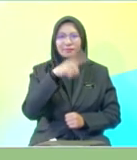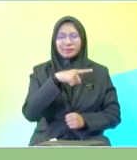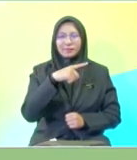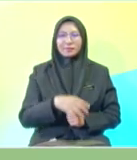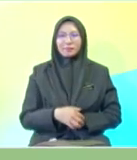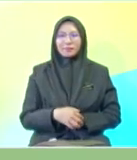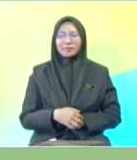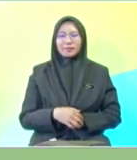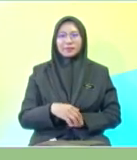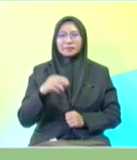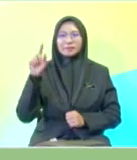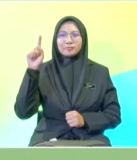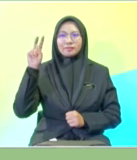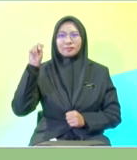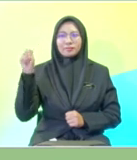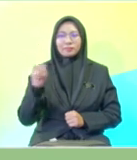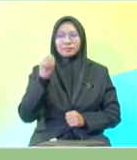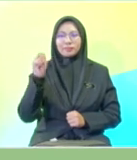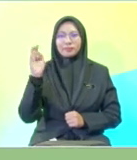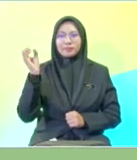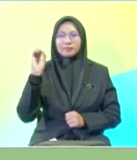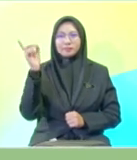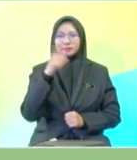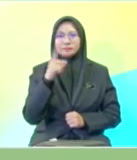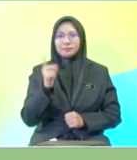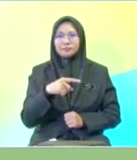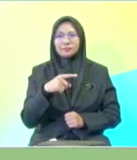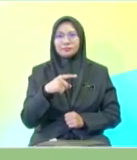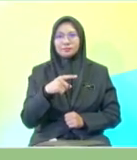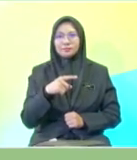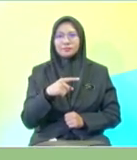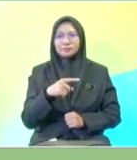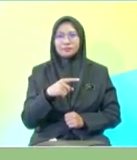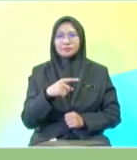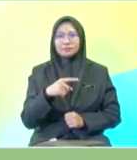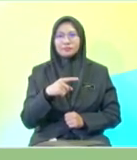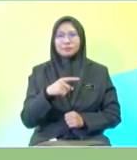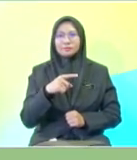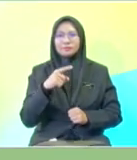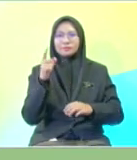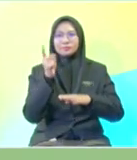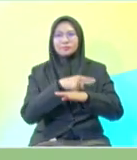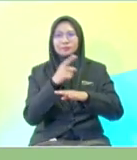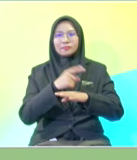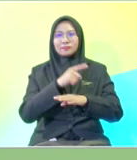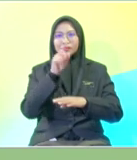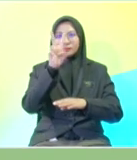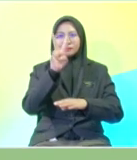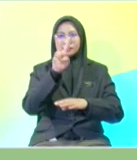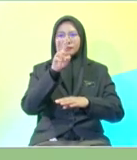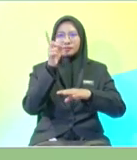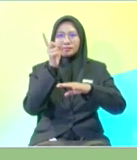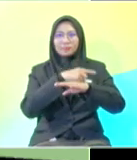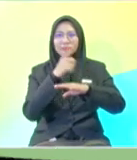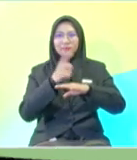mansa kulat hebat Oke seterusnya Salamun qaula